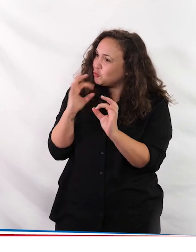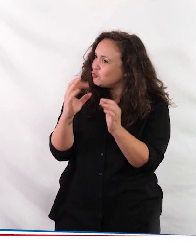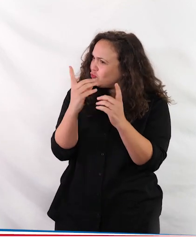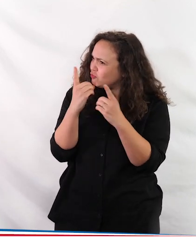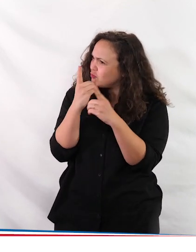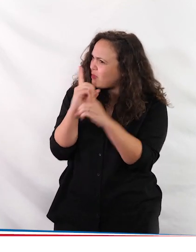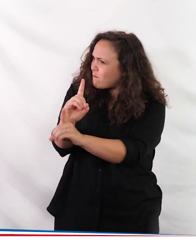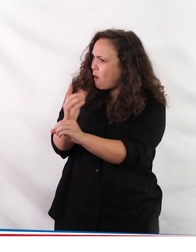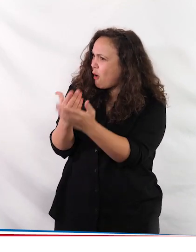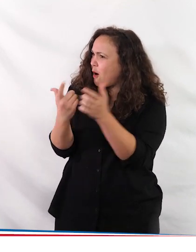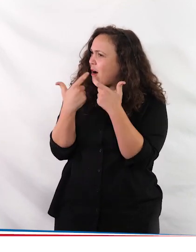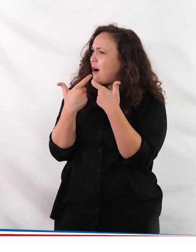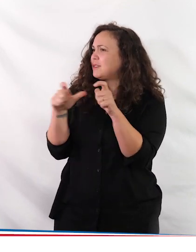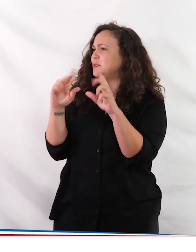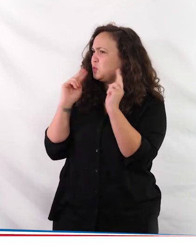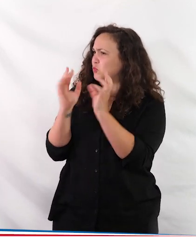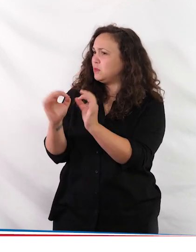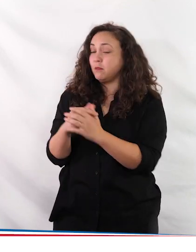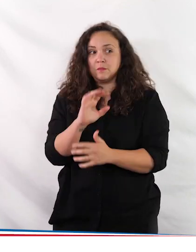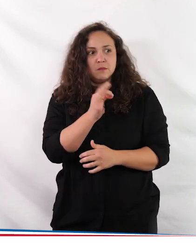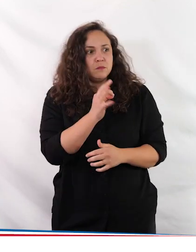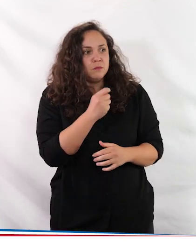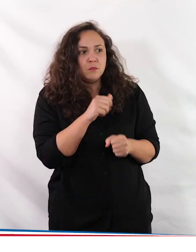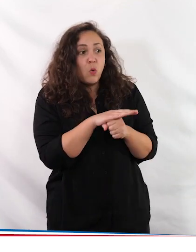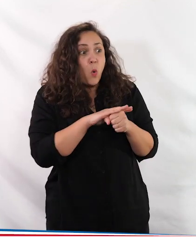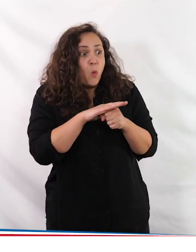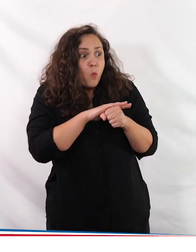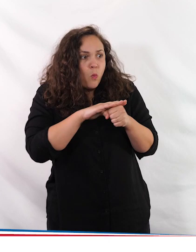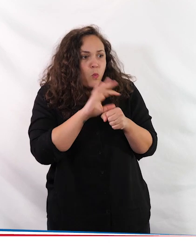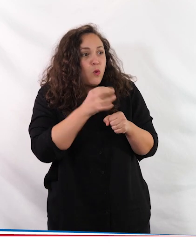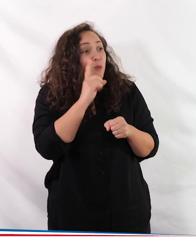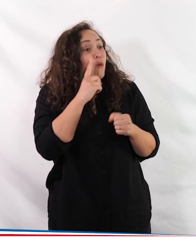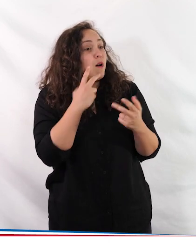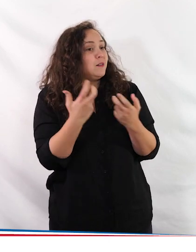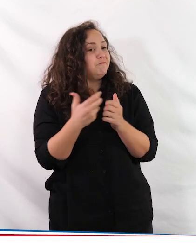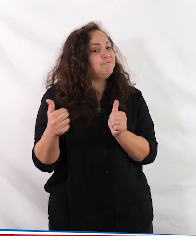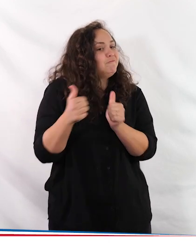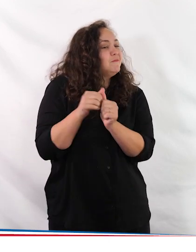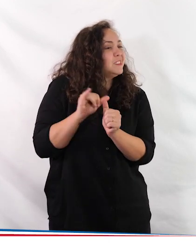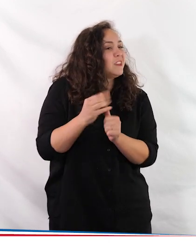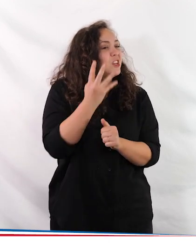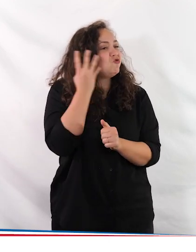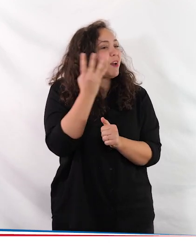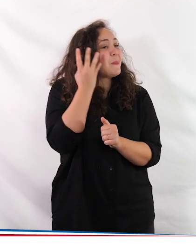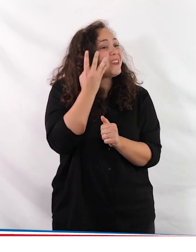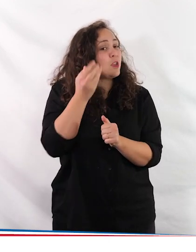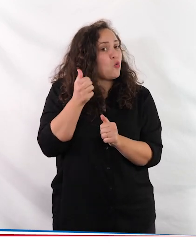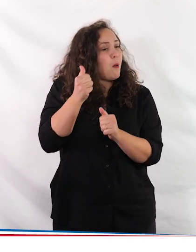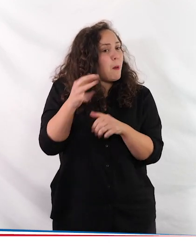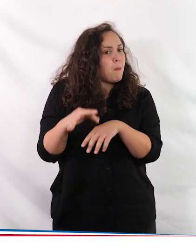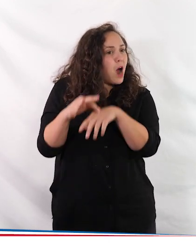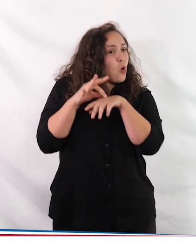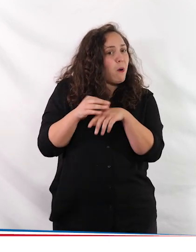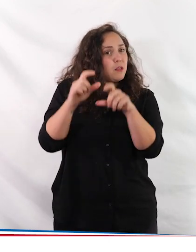complètement l'accessibilité universelle. J'ai aussi avec moi aujourd'hui Jérémy Bourrois qui m'accompagne